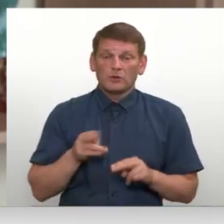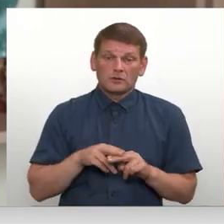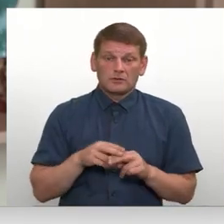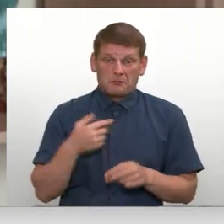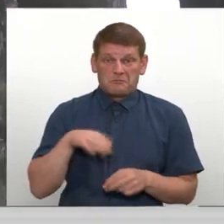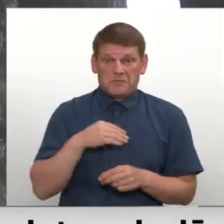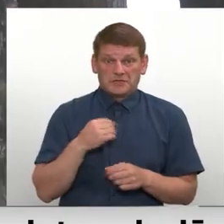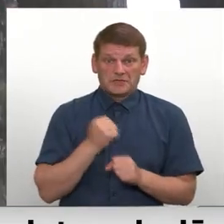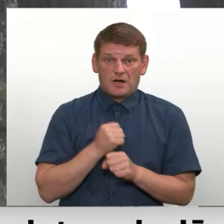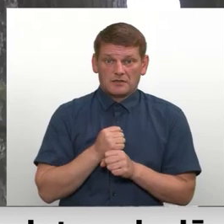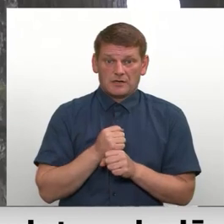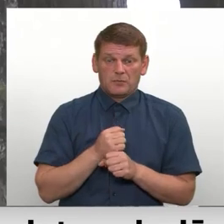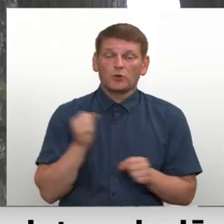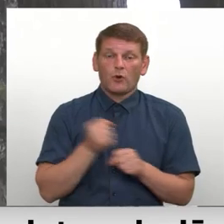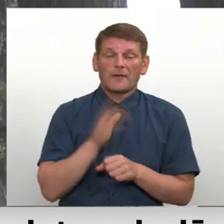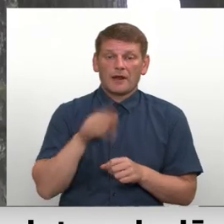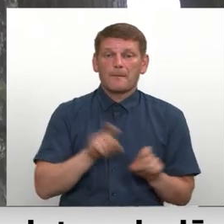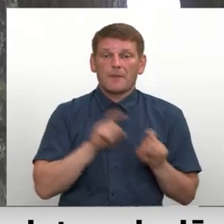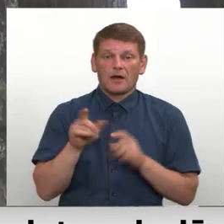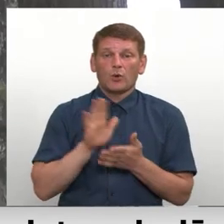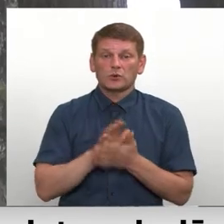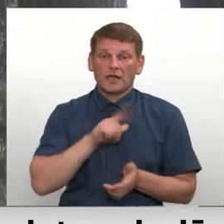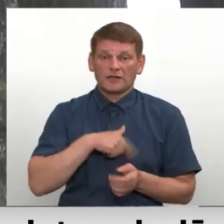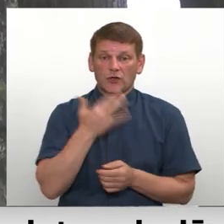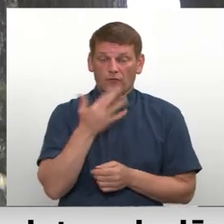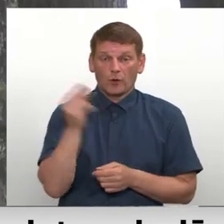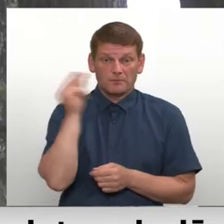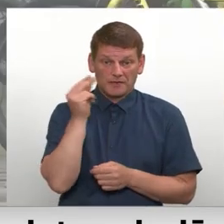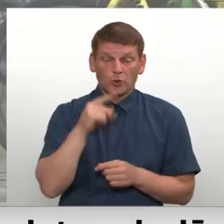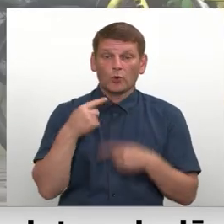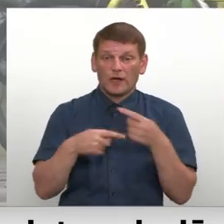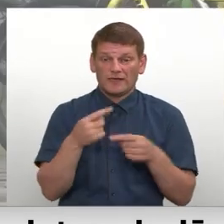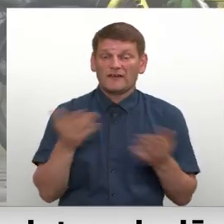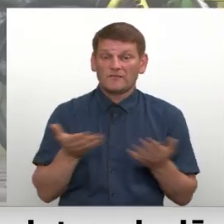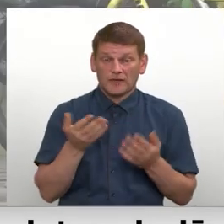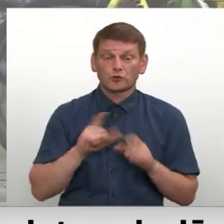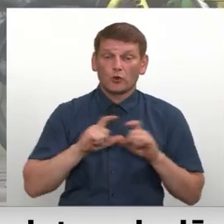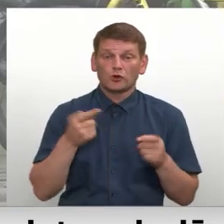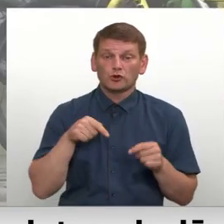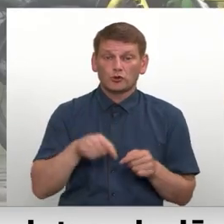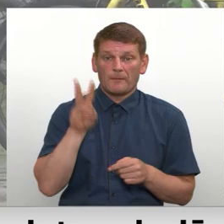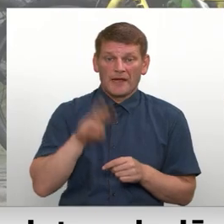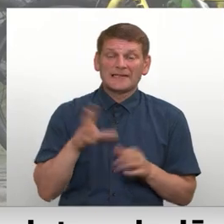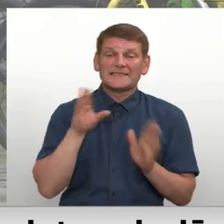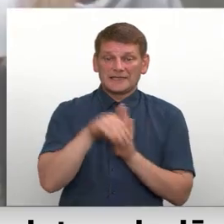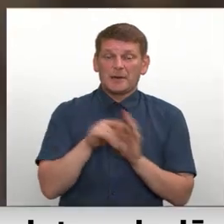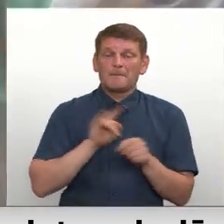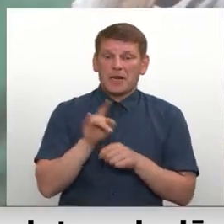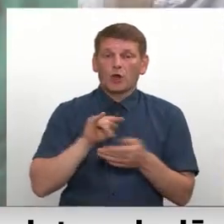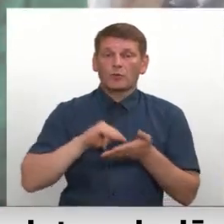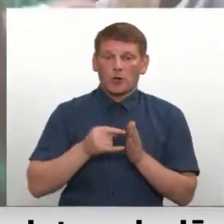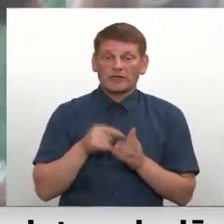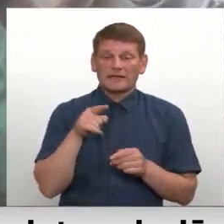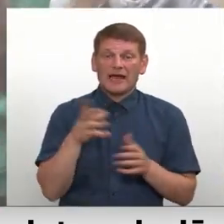mēs strādājam. Tomēr, lai pārēju uz latviešu valodu mācībās noritētu vieglāk, skola šomēnes iesaistīsies pilotu projektā.